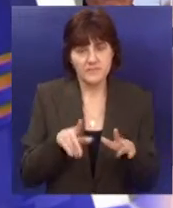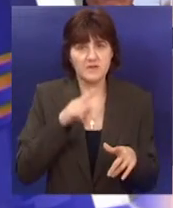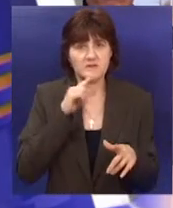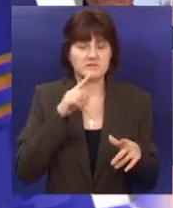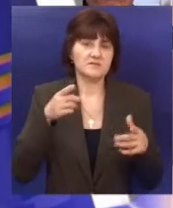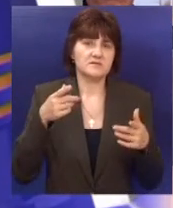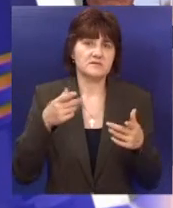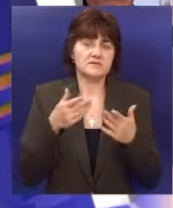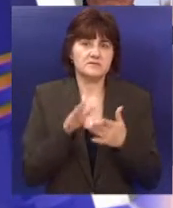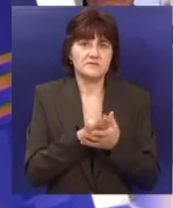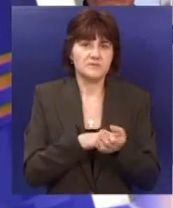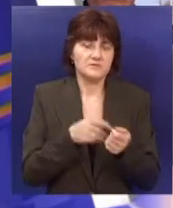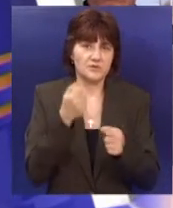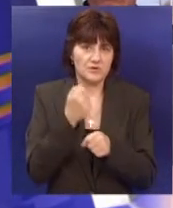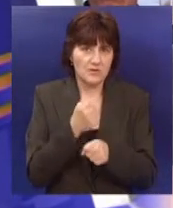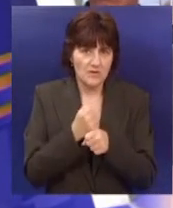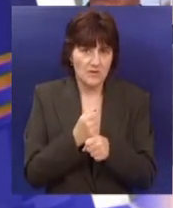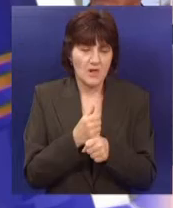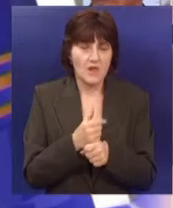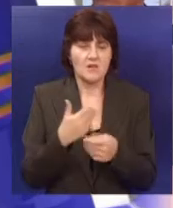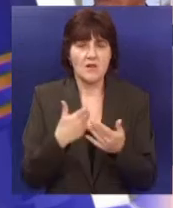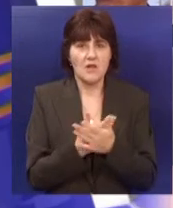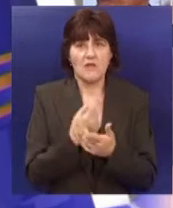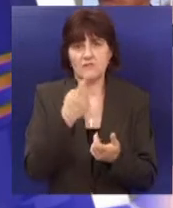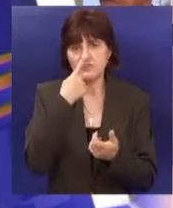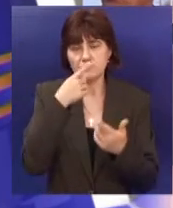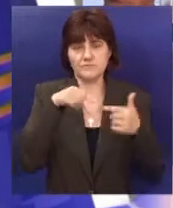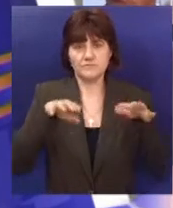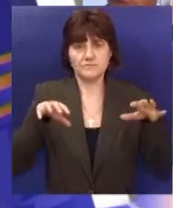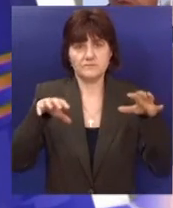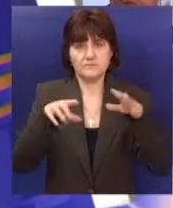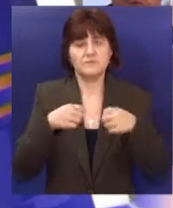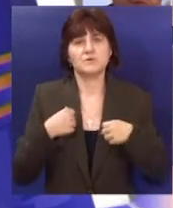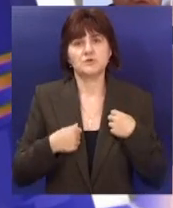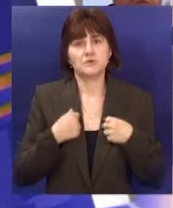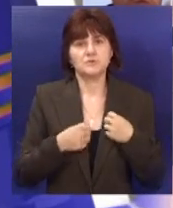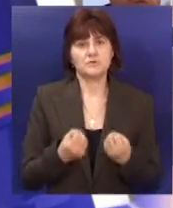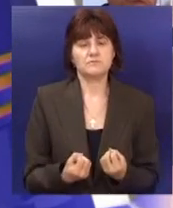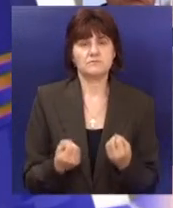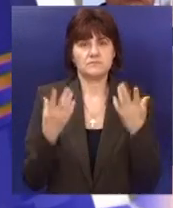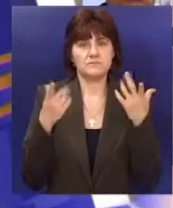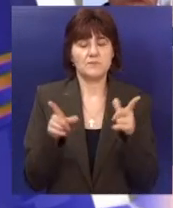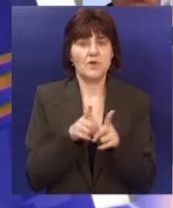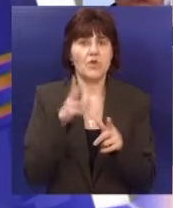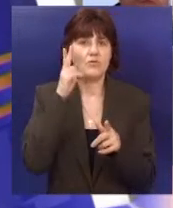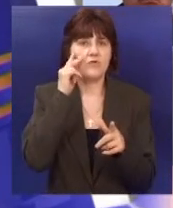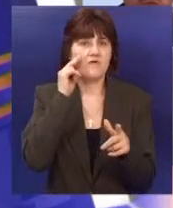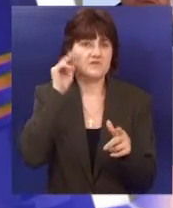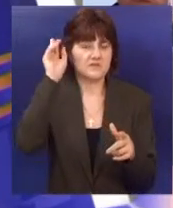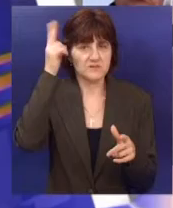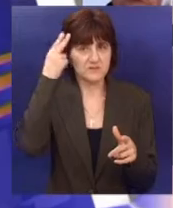kada potpuno saniramo i adaptiramo i damo novi sadržaj Dudovoj šumi, Subotica će uz Novi Sad